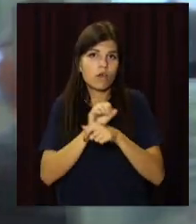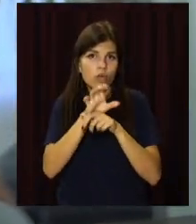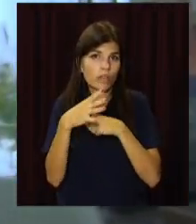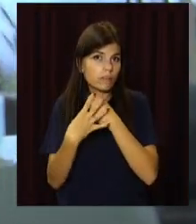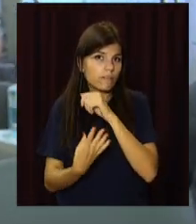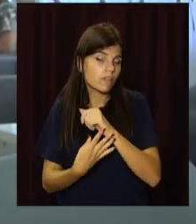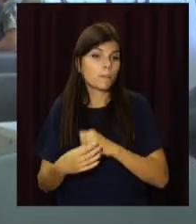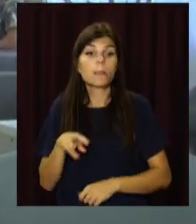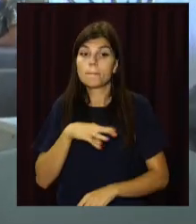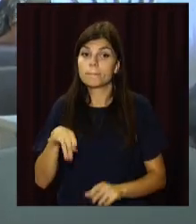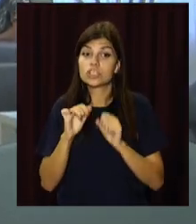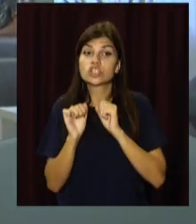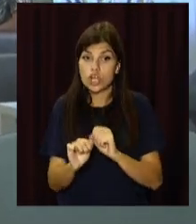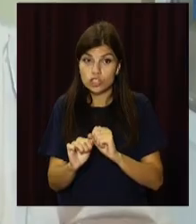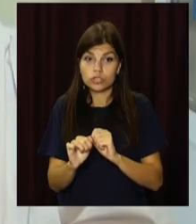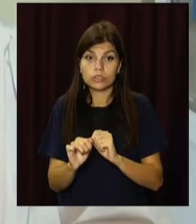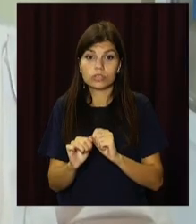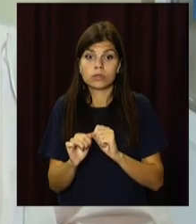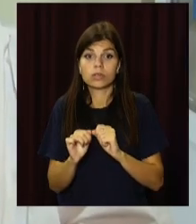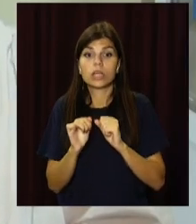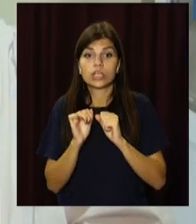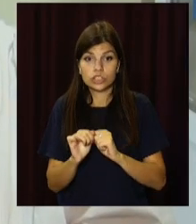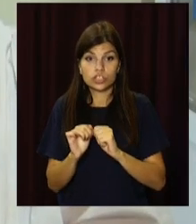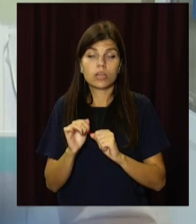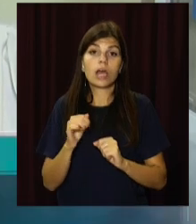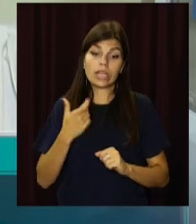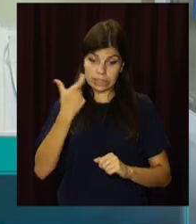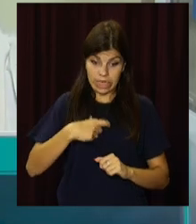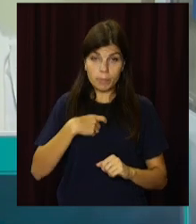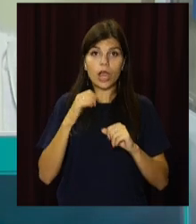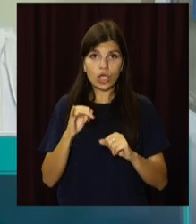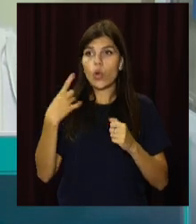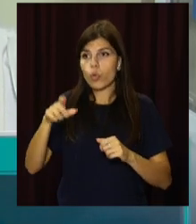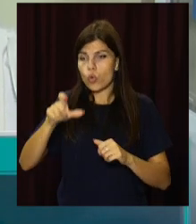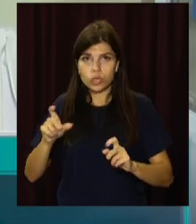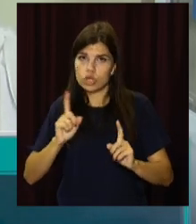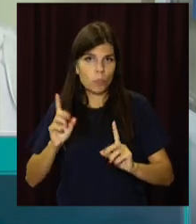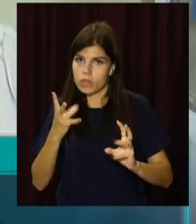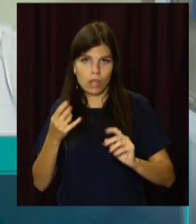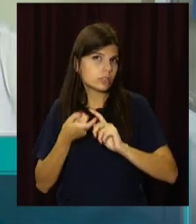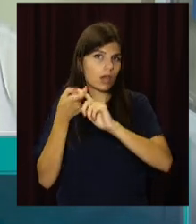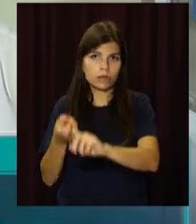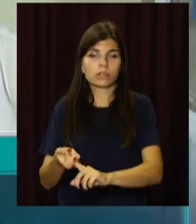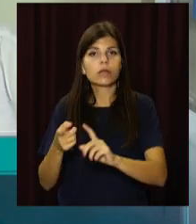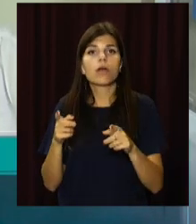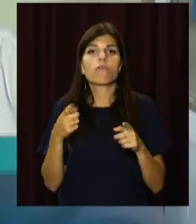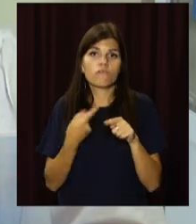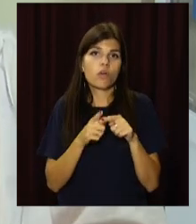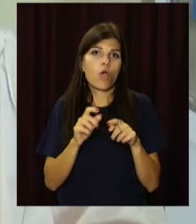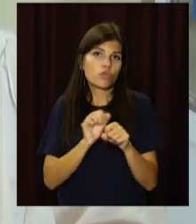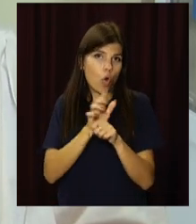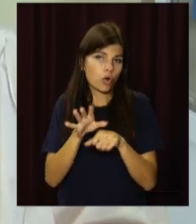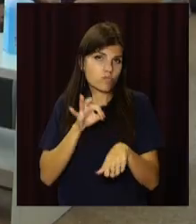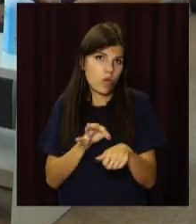Ми захищені і захищаємо наших клієнтів, відвідувачів ЦНАПу від такої